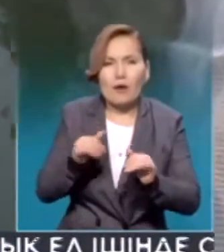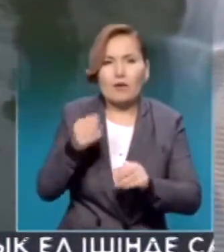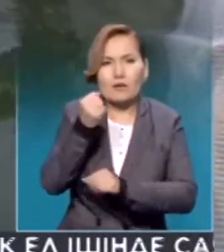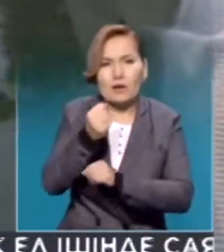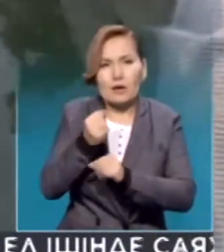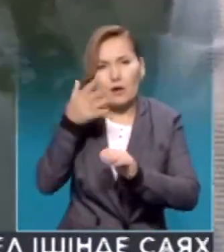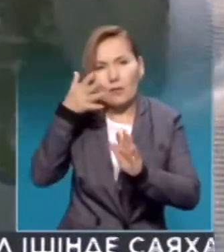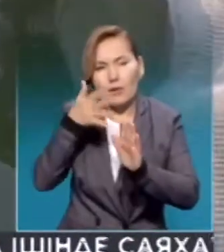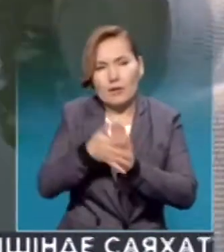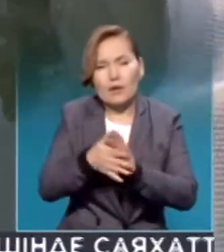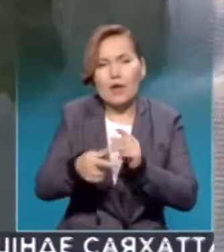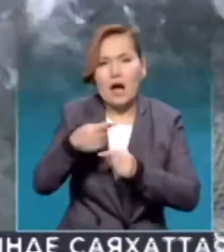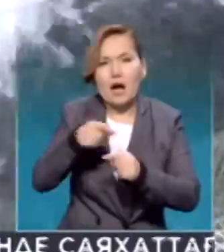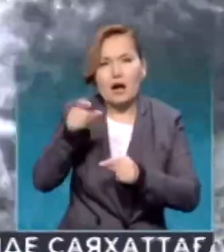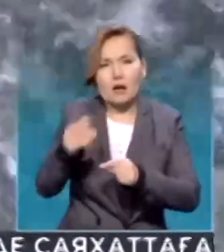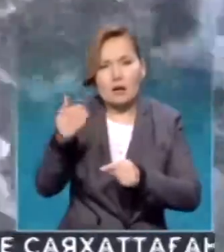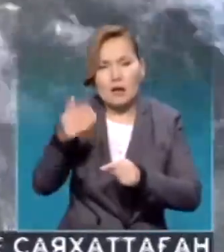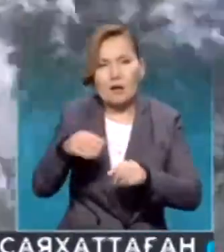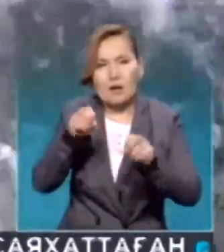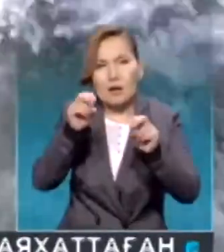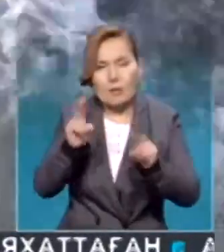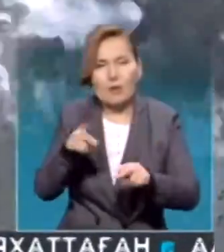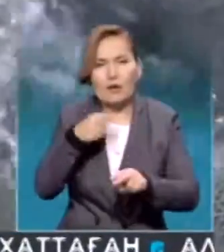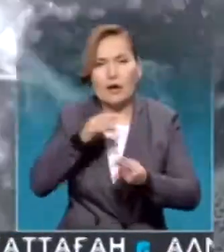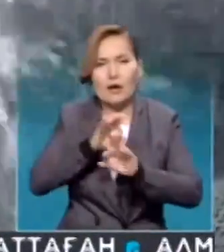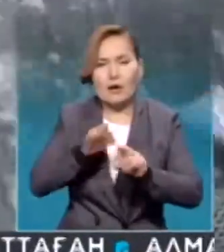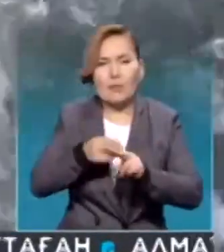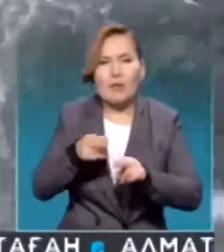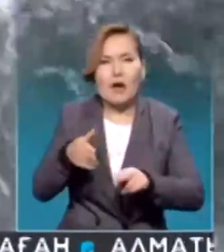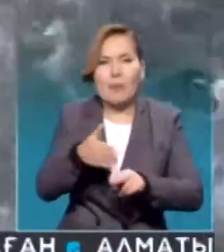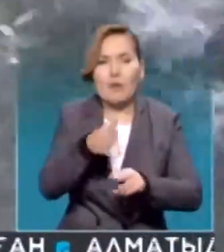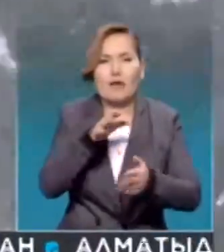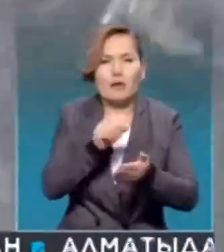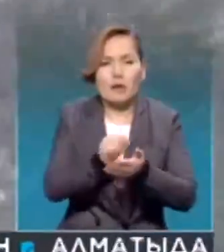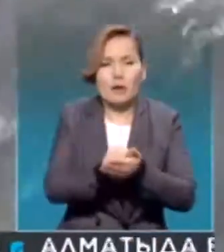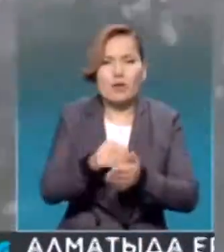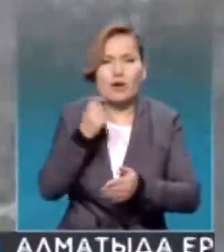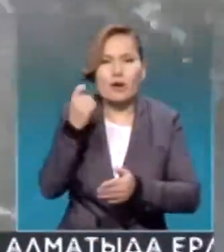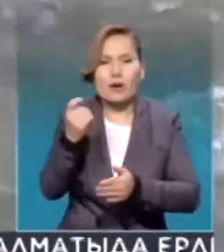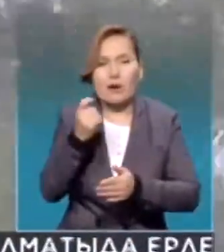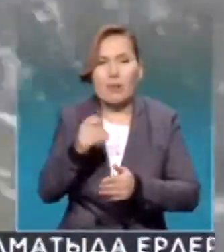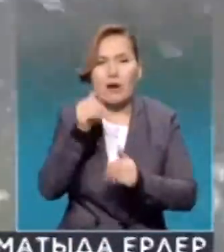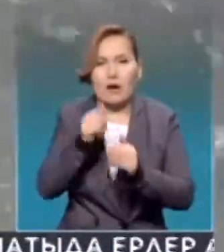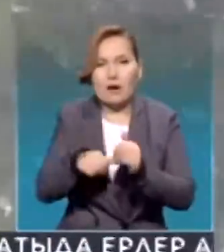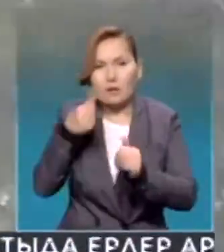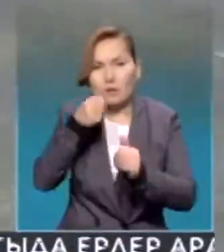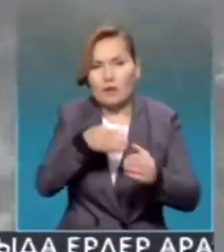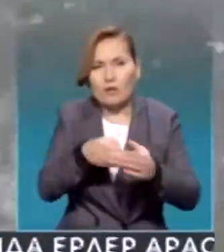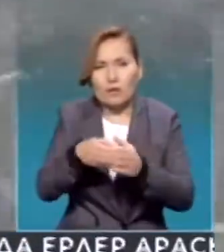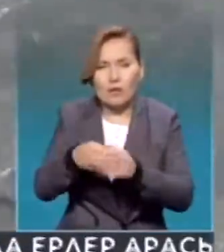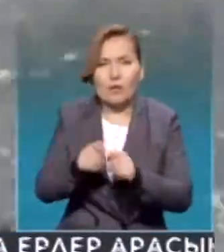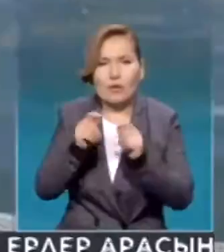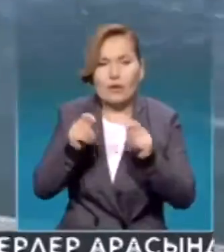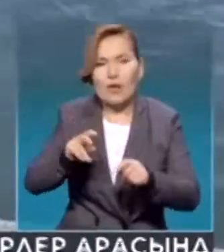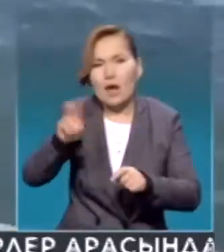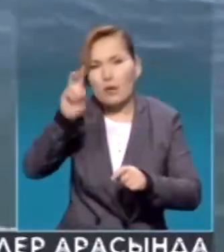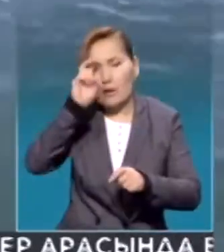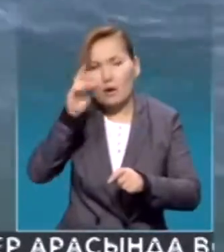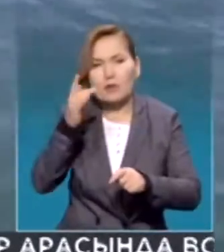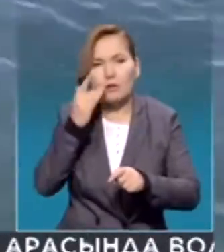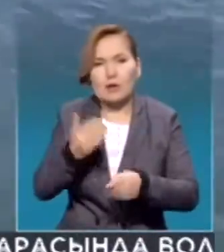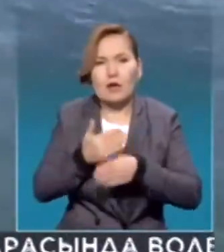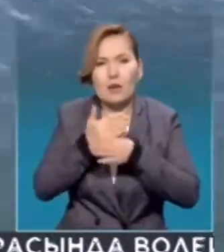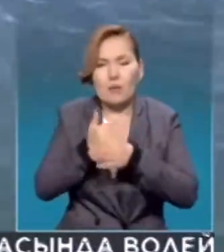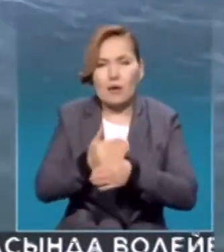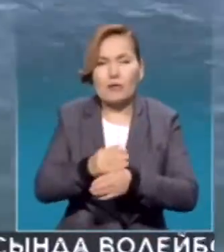қойған. Аудандық кәсіпкерлік бөлімі мамандарының сөзінше балық өсірумен айналысатын шаруалардың саны артып келеді. Себебі мемлекет тарапынан субсидия